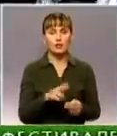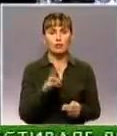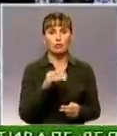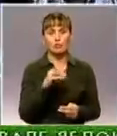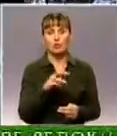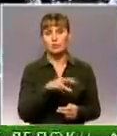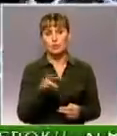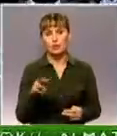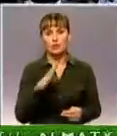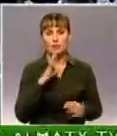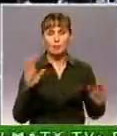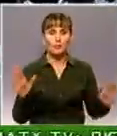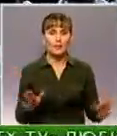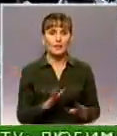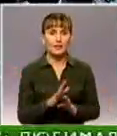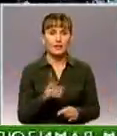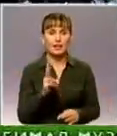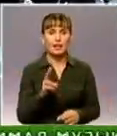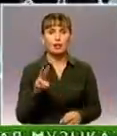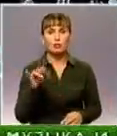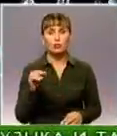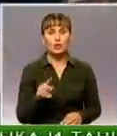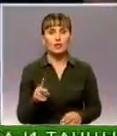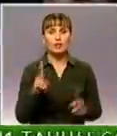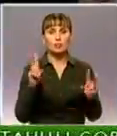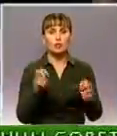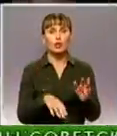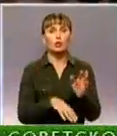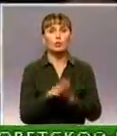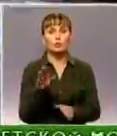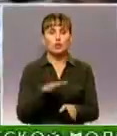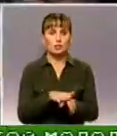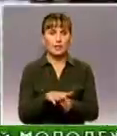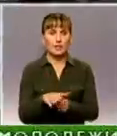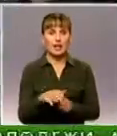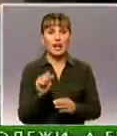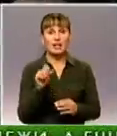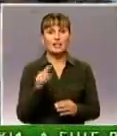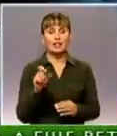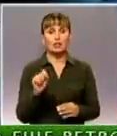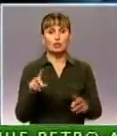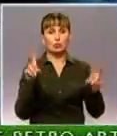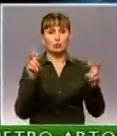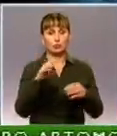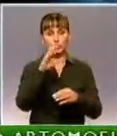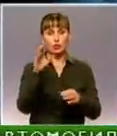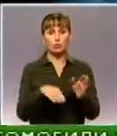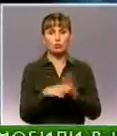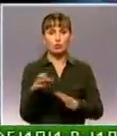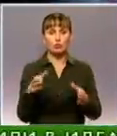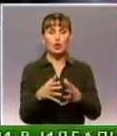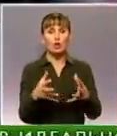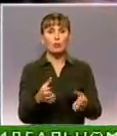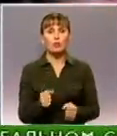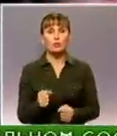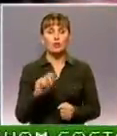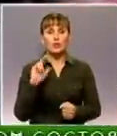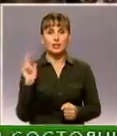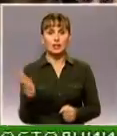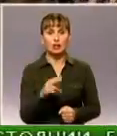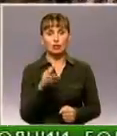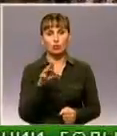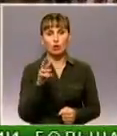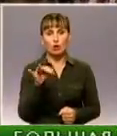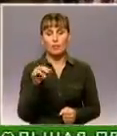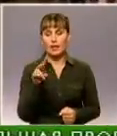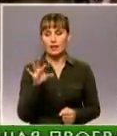девушек, певец Кайрат Нуртас. Его отметили в номинации «Лучший исполнитель», а золотую статуэтку лучшей группы получила трио «Домино».